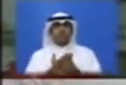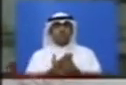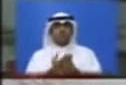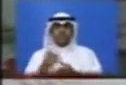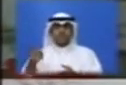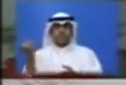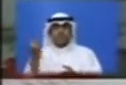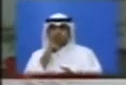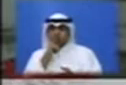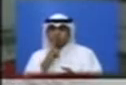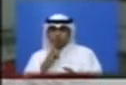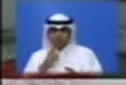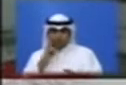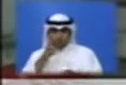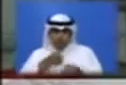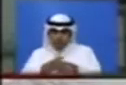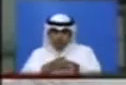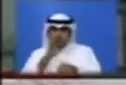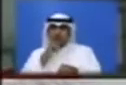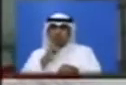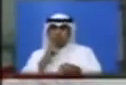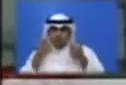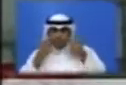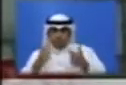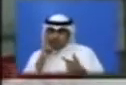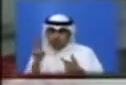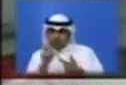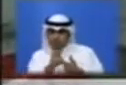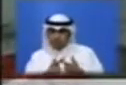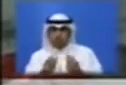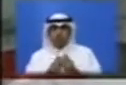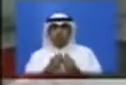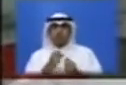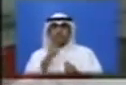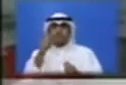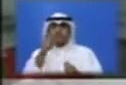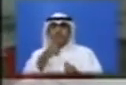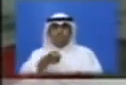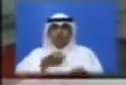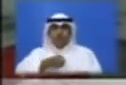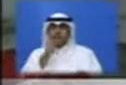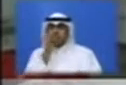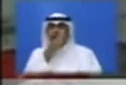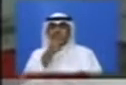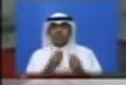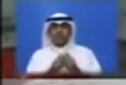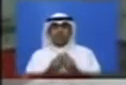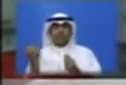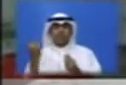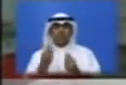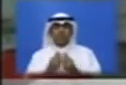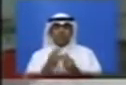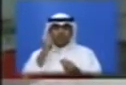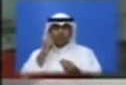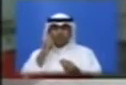فتح خطين سير لسرعه الانجاز ودخول الاغنام. وكذلك هناك 3 منافذ،